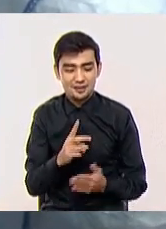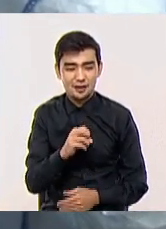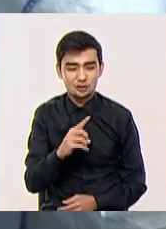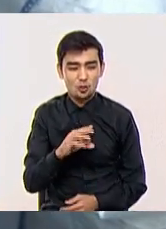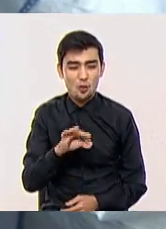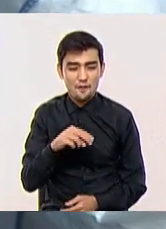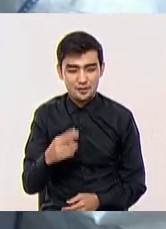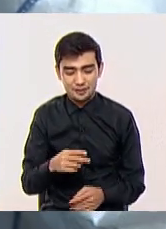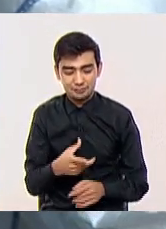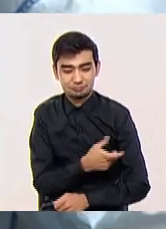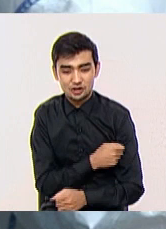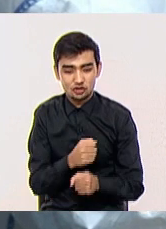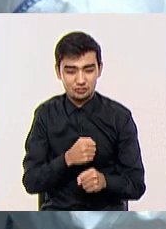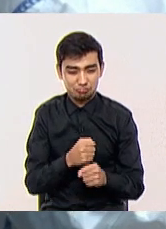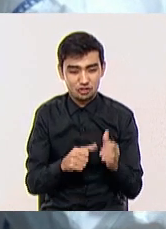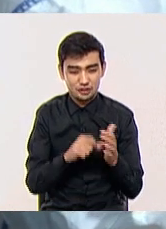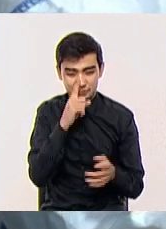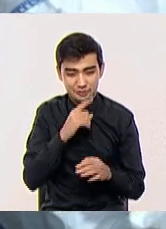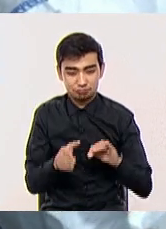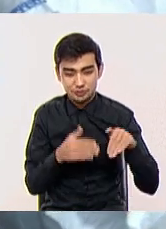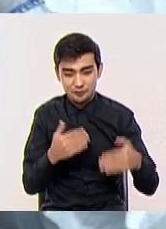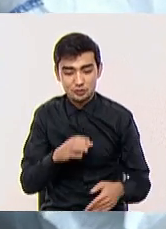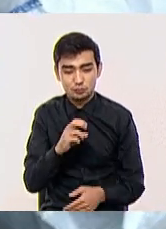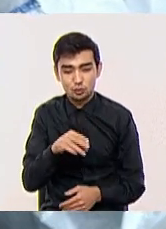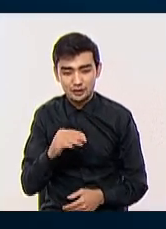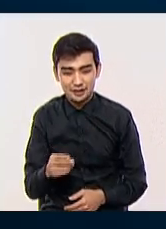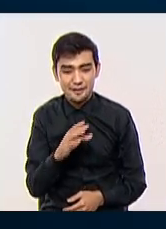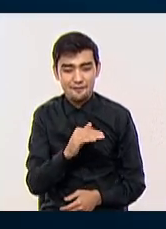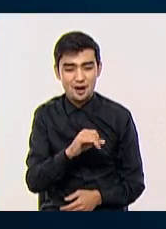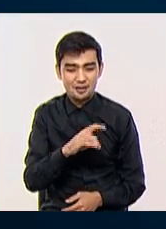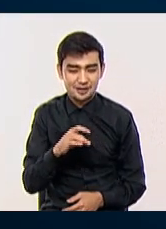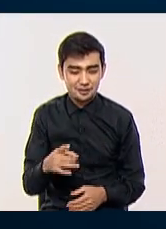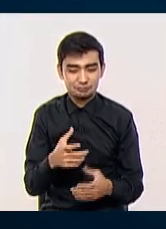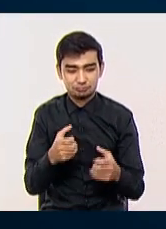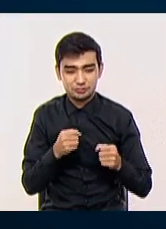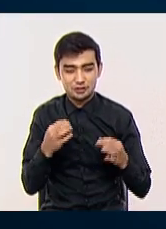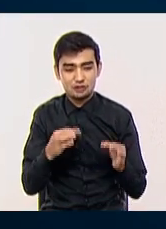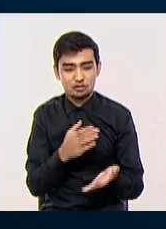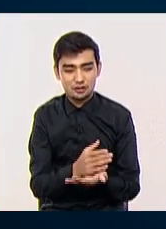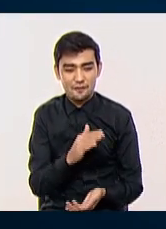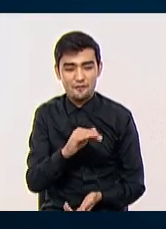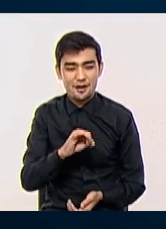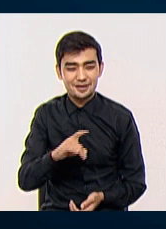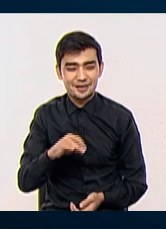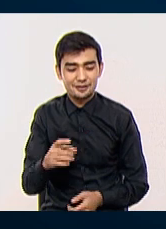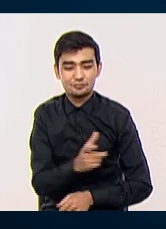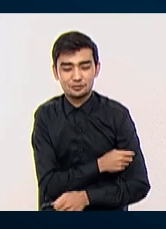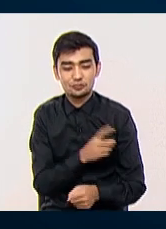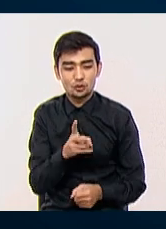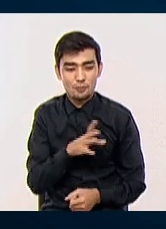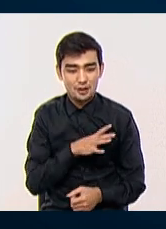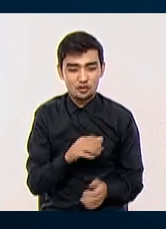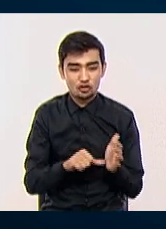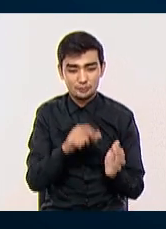алғандарға 6 ай уақыт өткеннен соң спутник пен Файзерді қабылдауына дәрігерлер рұқсат беріп отыр. Және Файзерді еккізген адамдар жарты жылдан